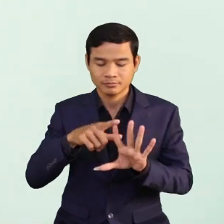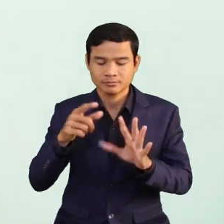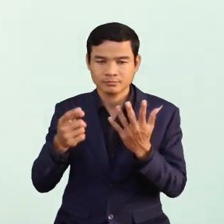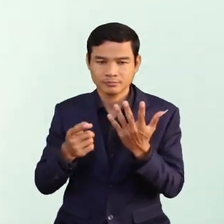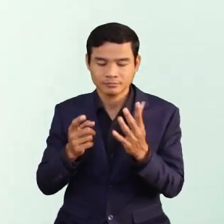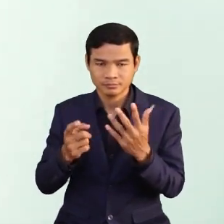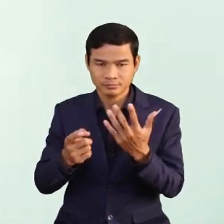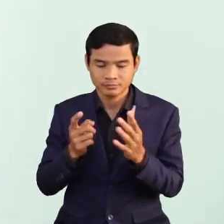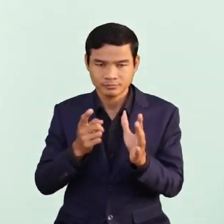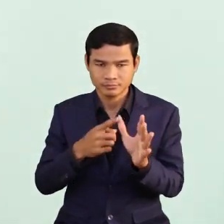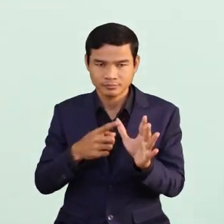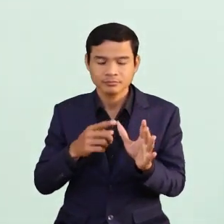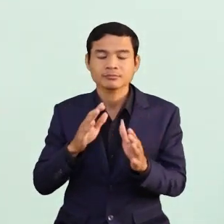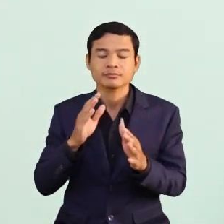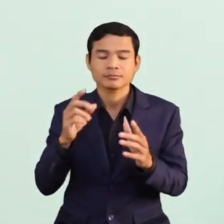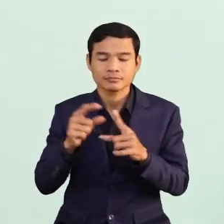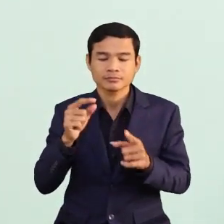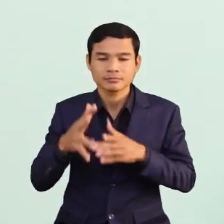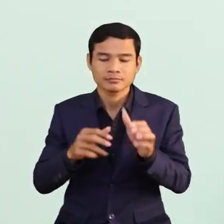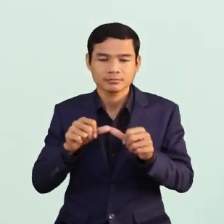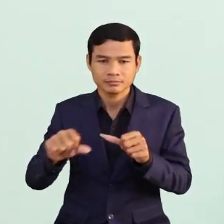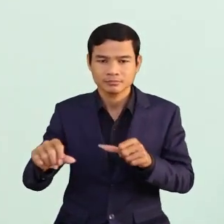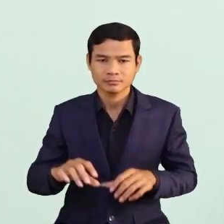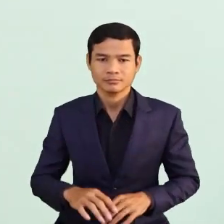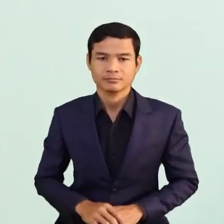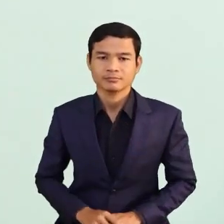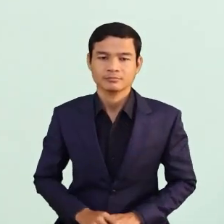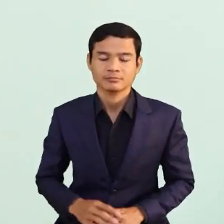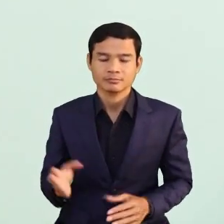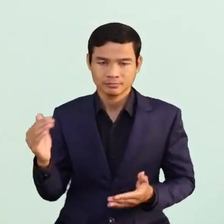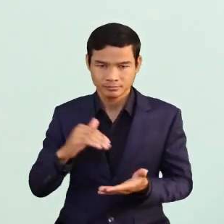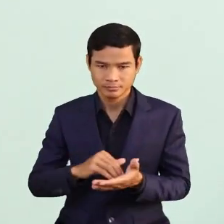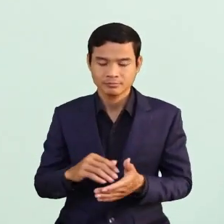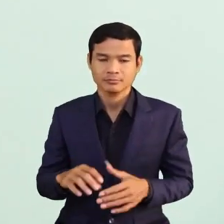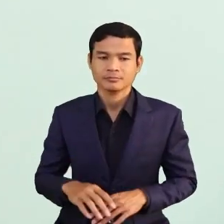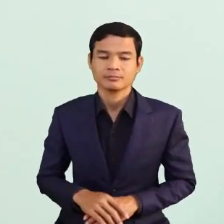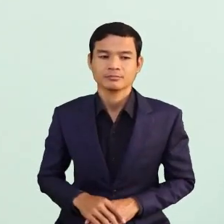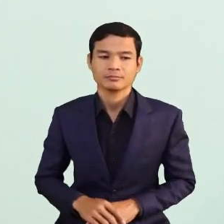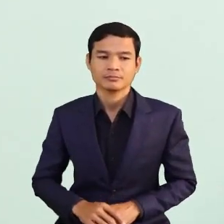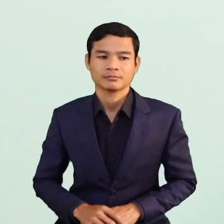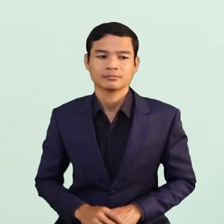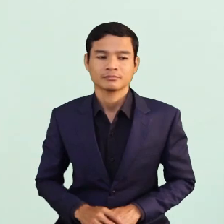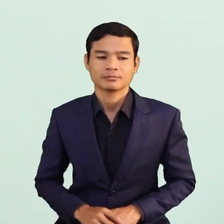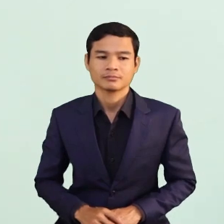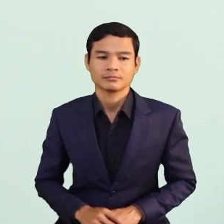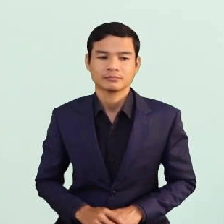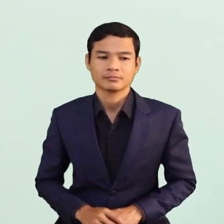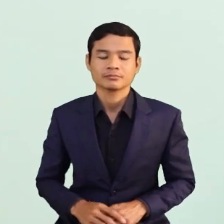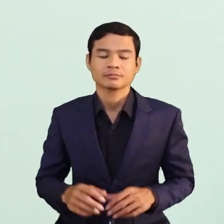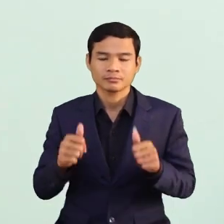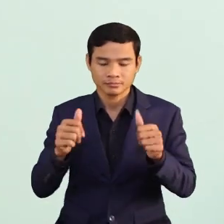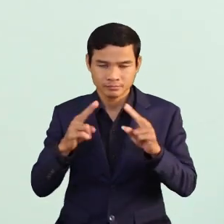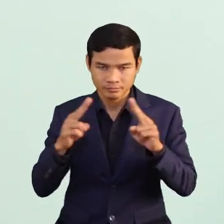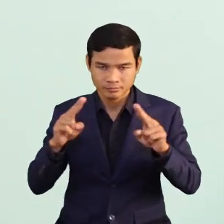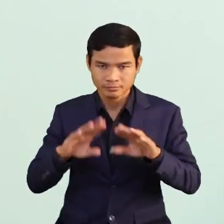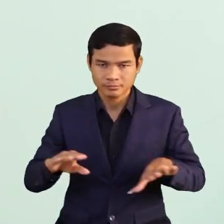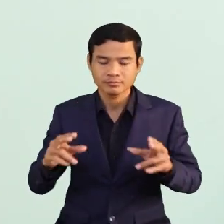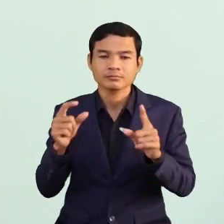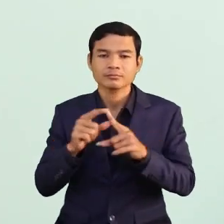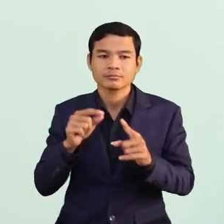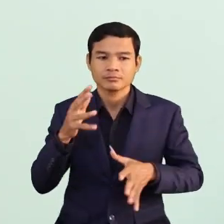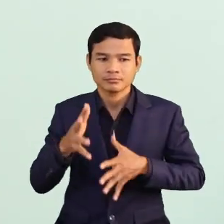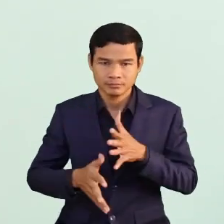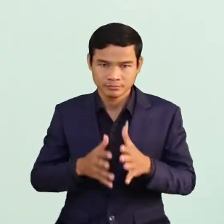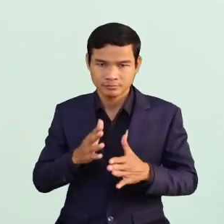ចាប់ផ្ដើមអានម្ដងទៀតចាល្អណាស់កូនពាក្យនេះគឺអាន